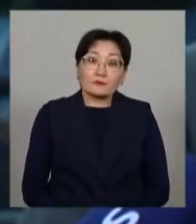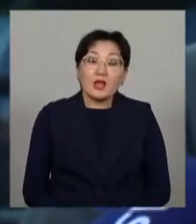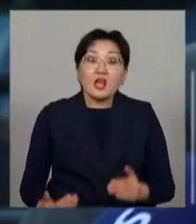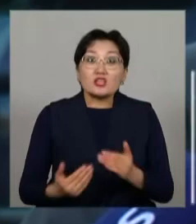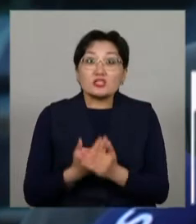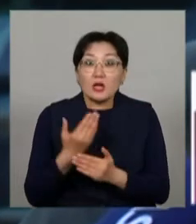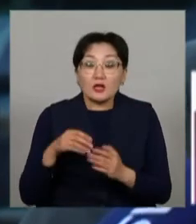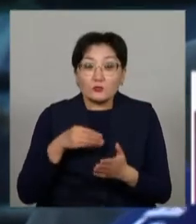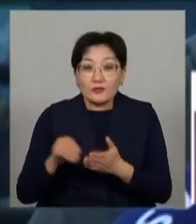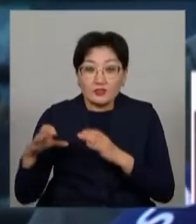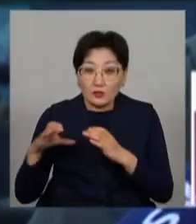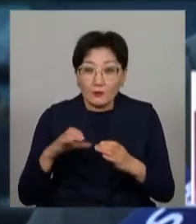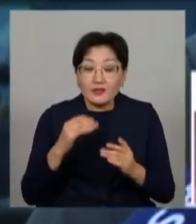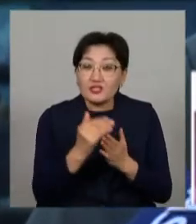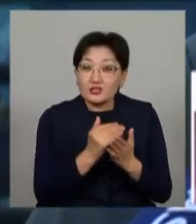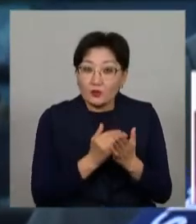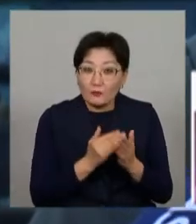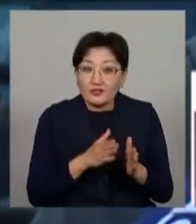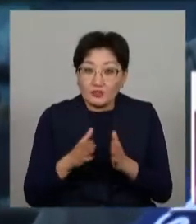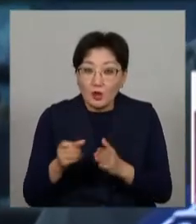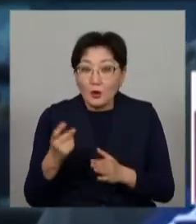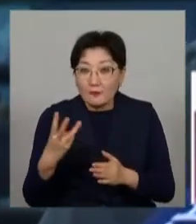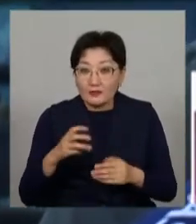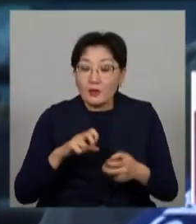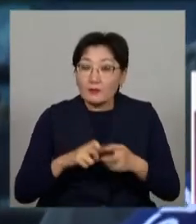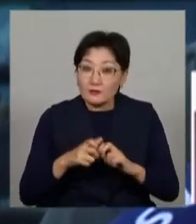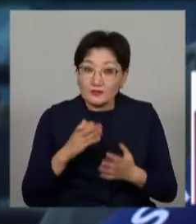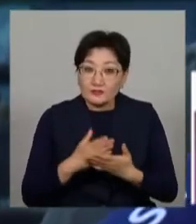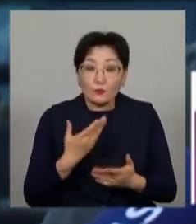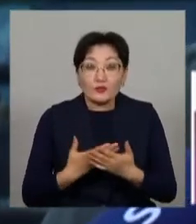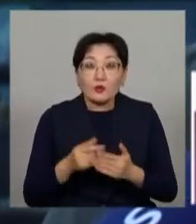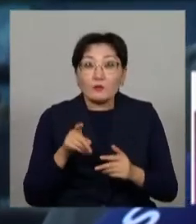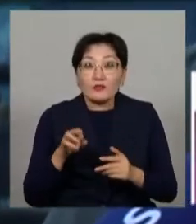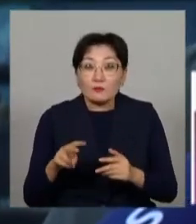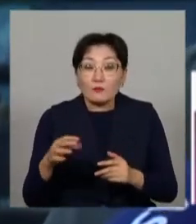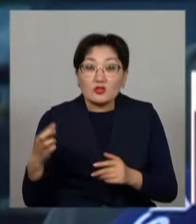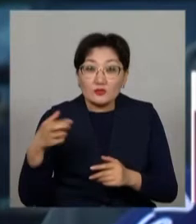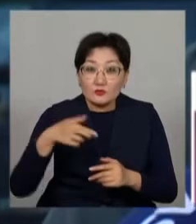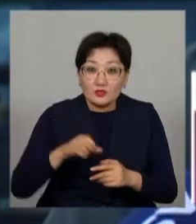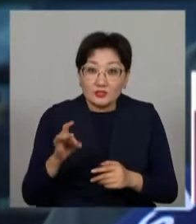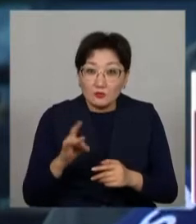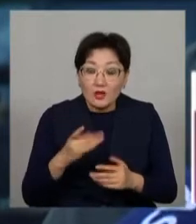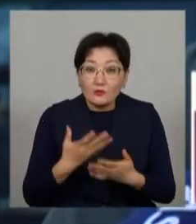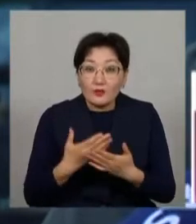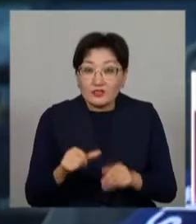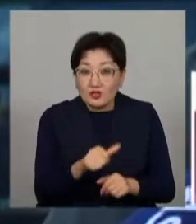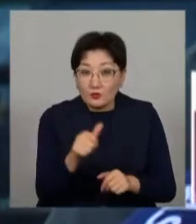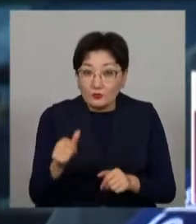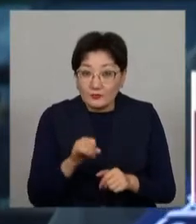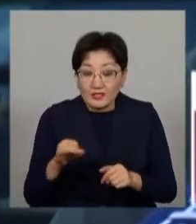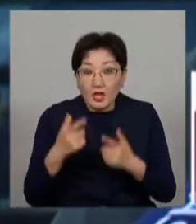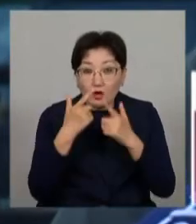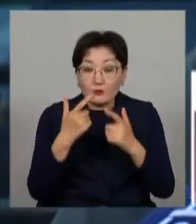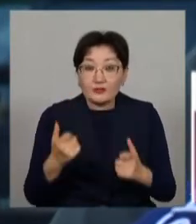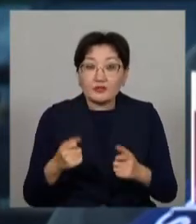Жаңа келген автобустардың бағдарламалық желілерінде бір қатар ақаулар болған. Мәселен, олар жанармайдың көлемін көрсететін құрылғылармен және